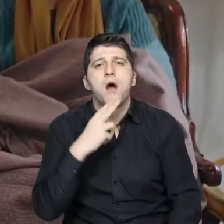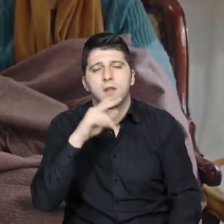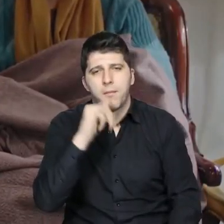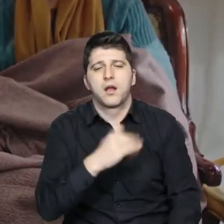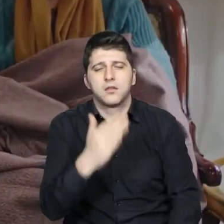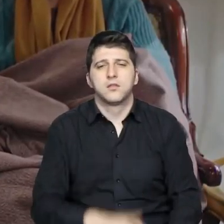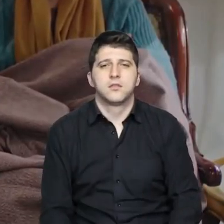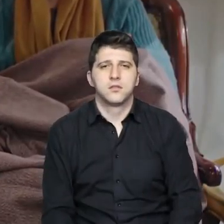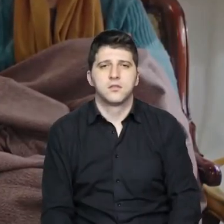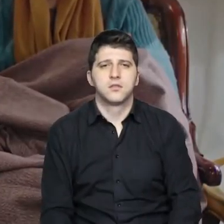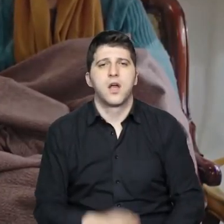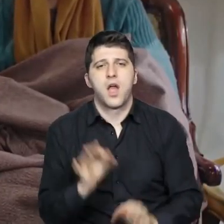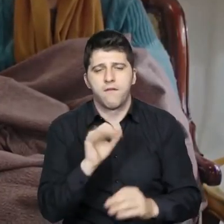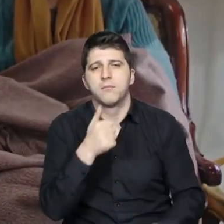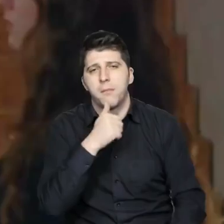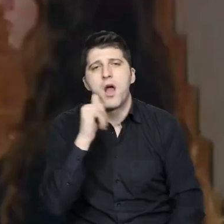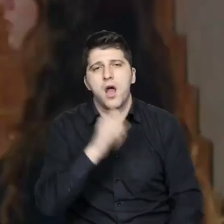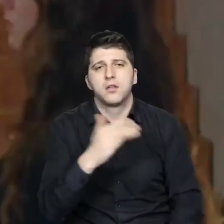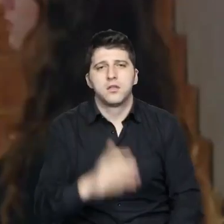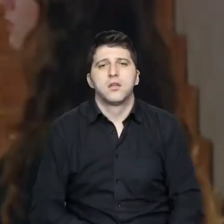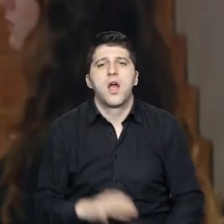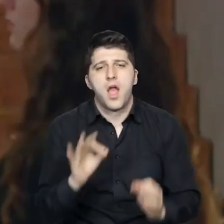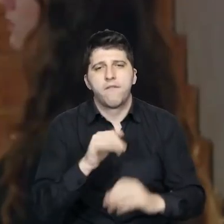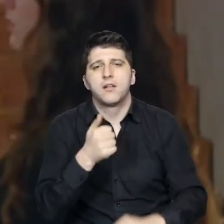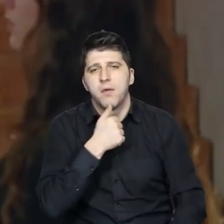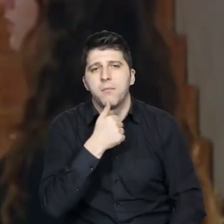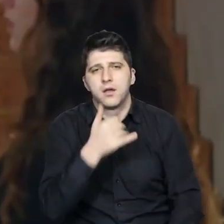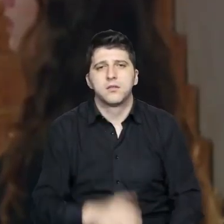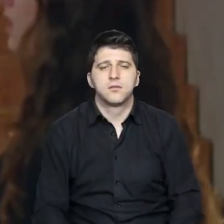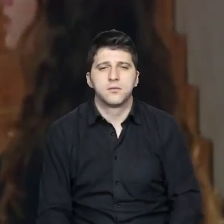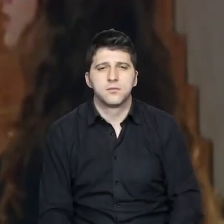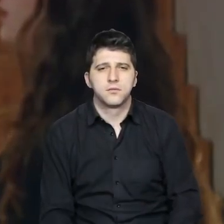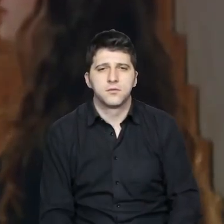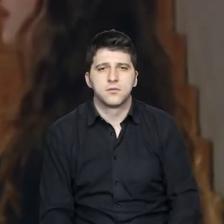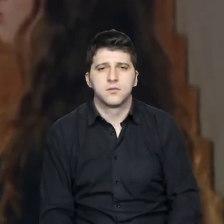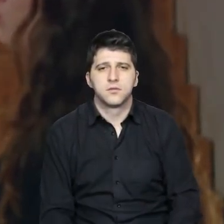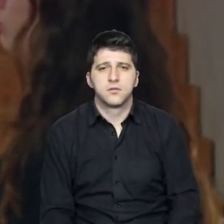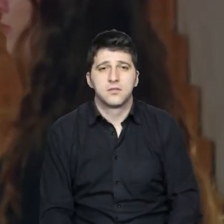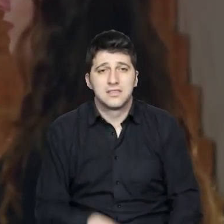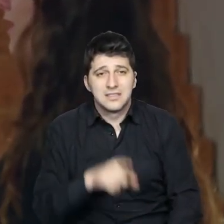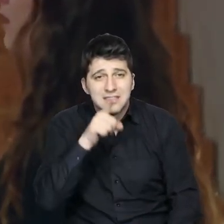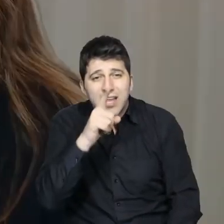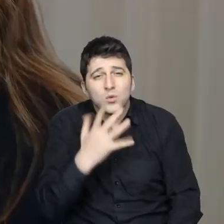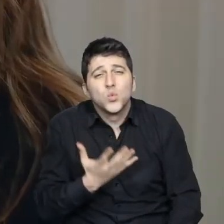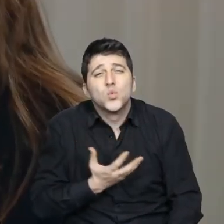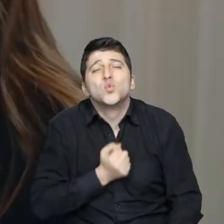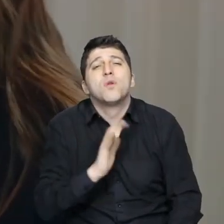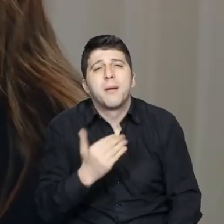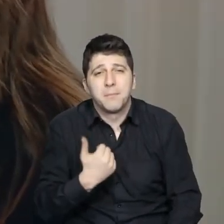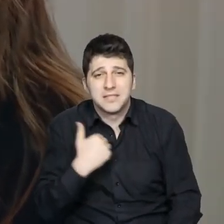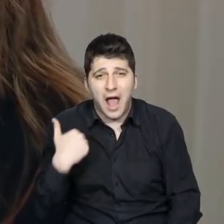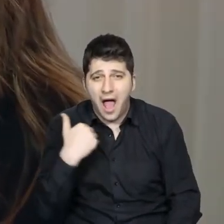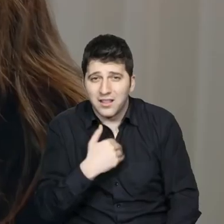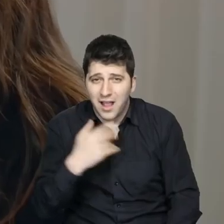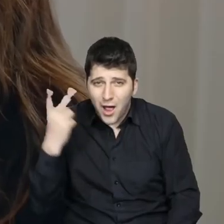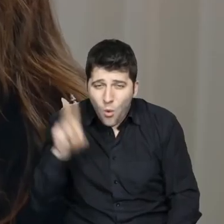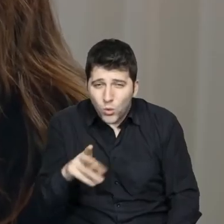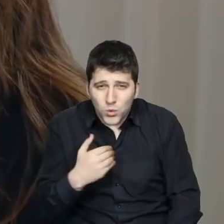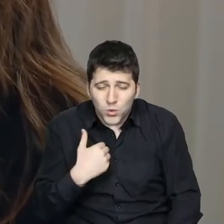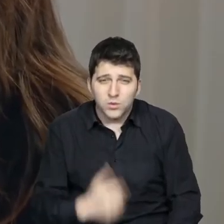haklı. Evet baba haklı. Evet baba. Sırf sen üzülme diye bizim annemiz öldü.